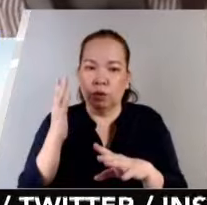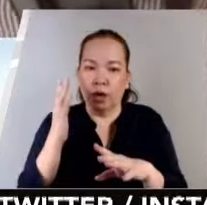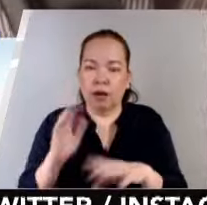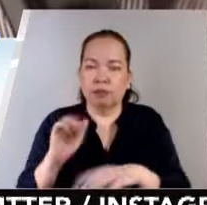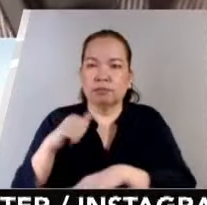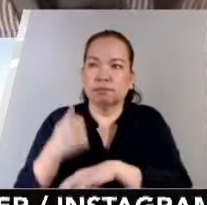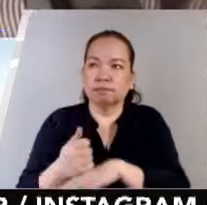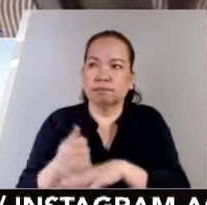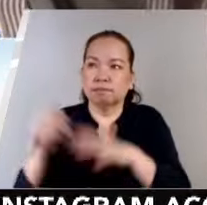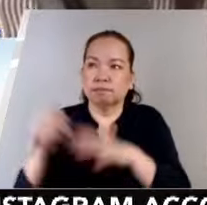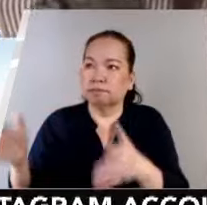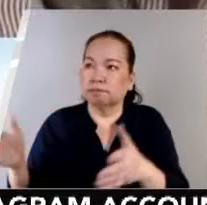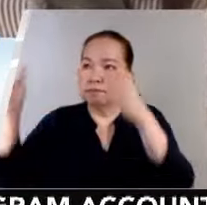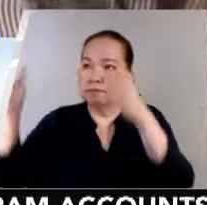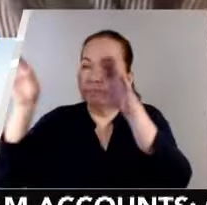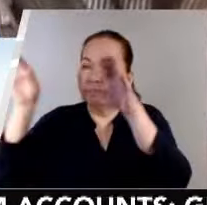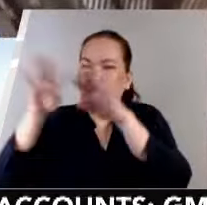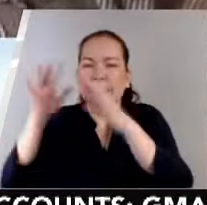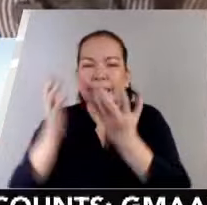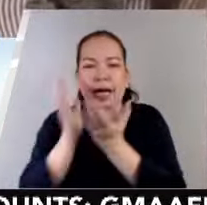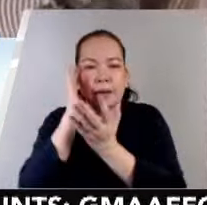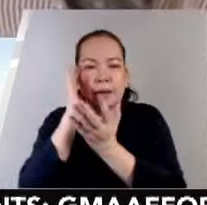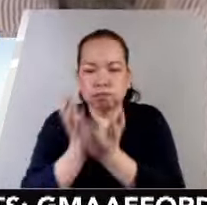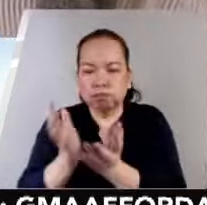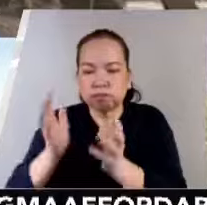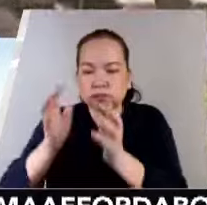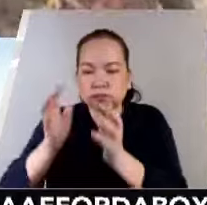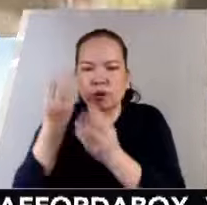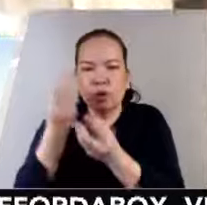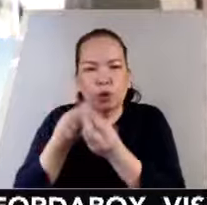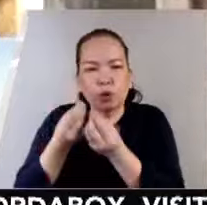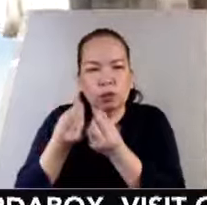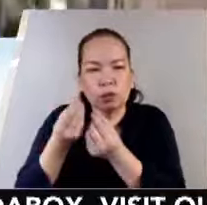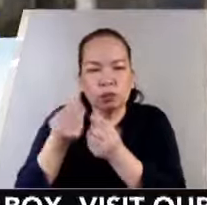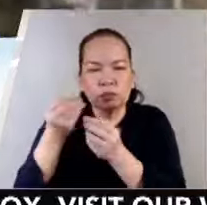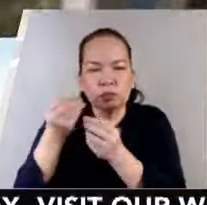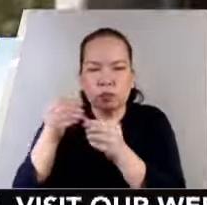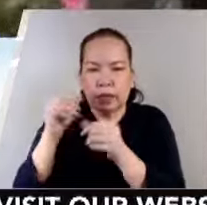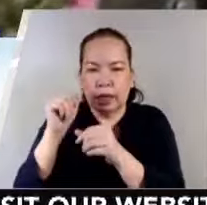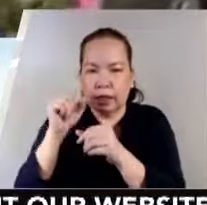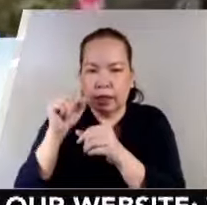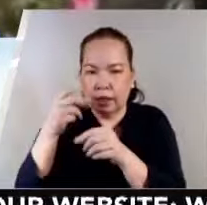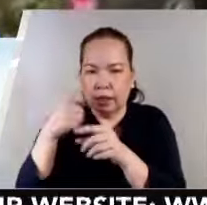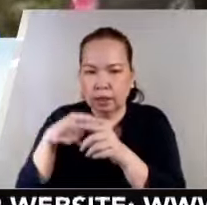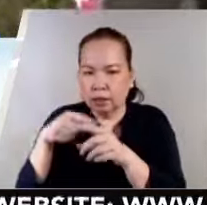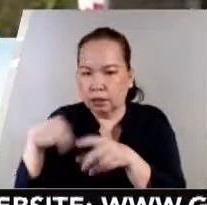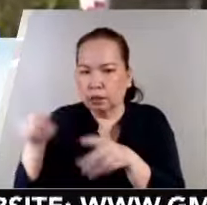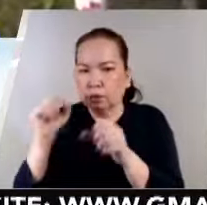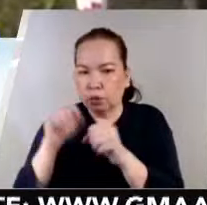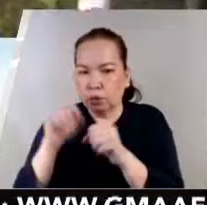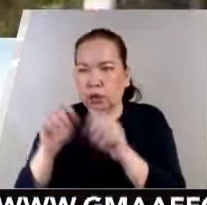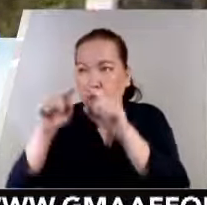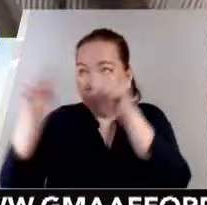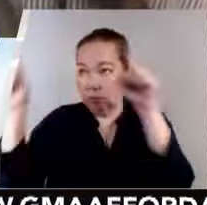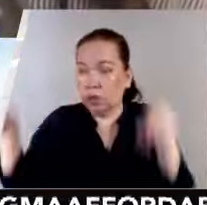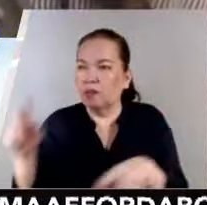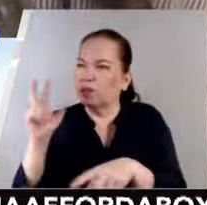mga hanggang 30 hanggang 40 na pong labi doon sa isang lugar na yan. At sa ganun